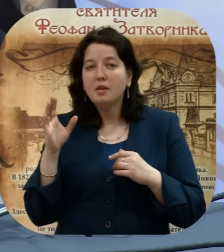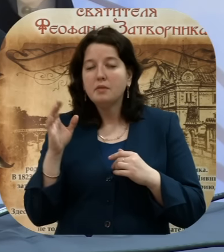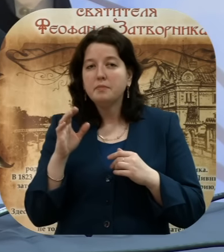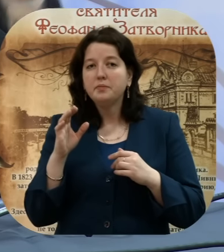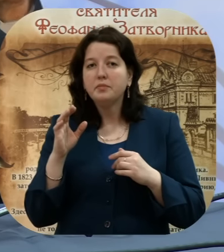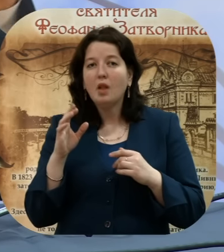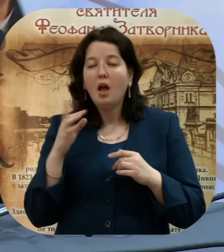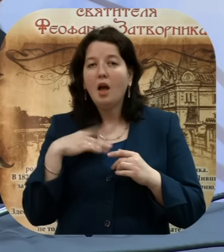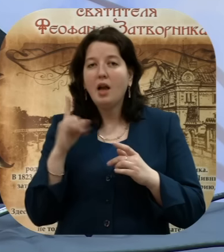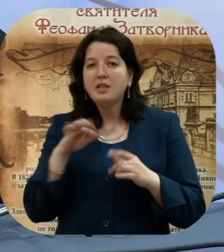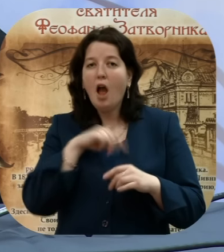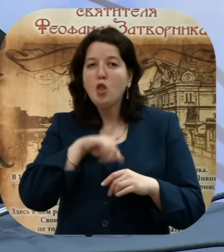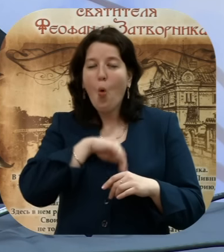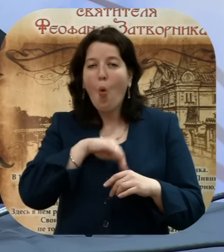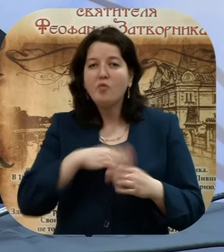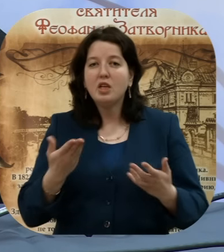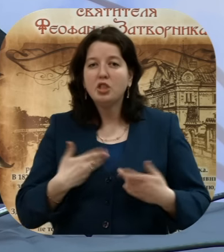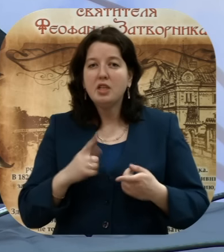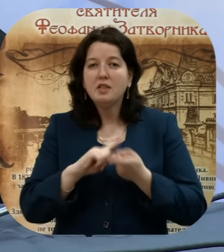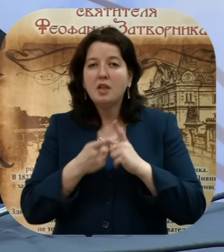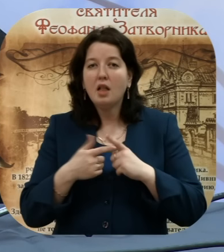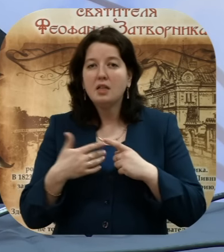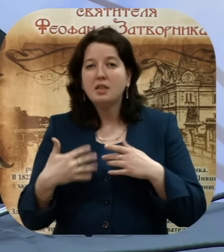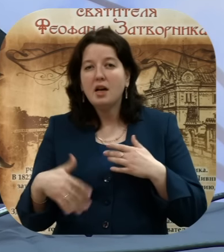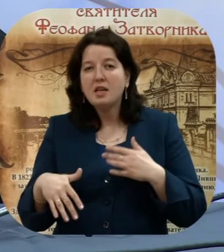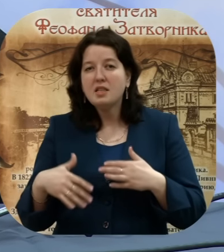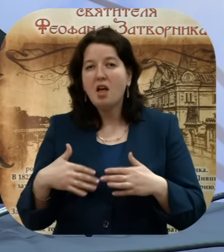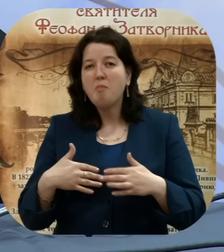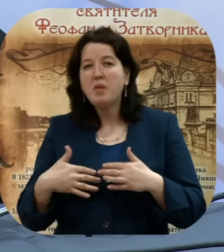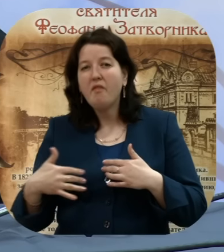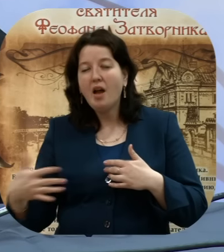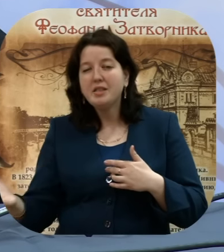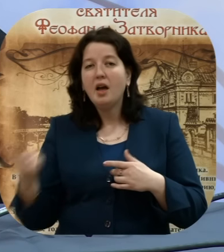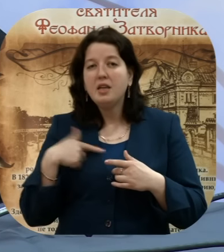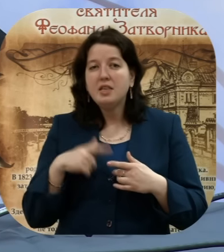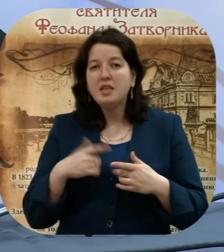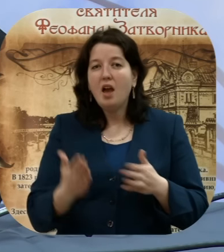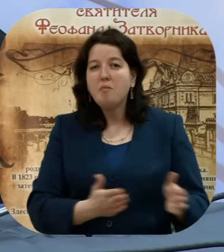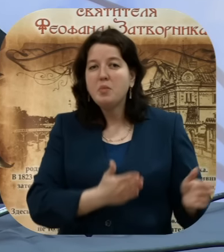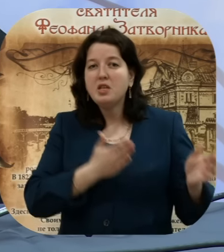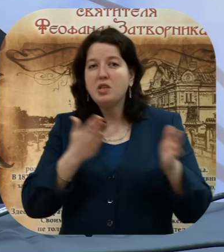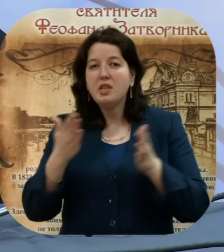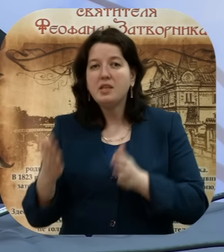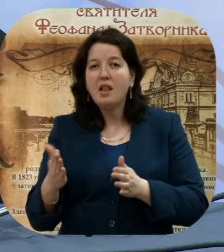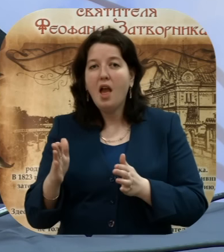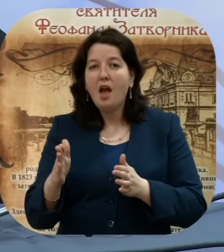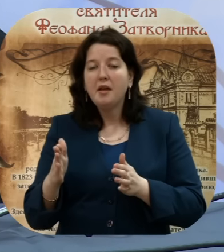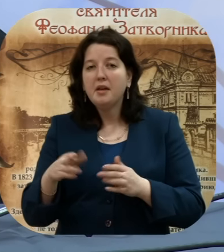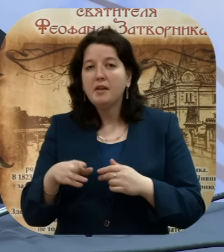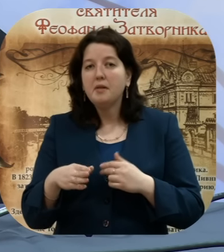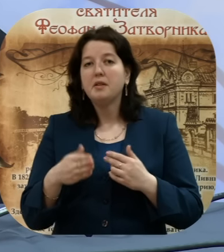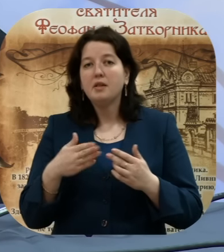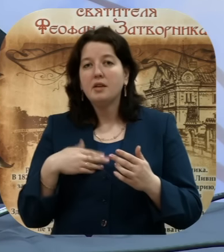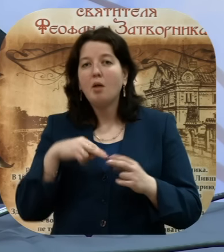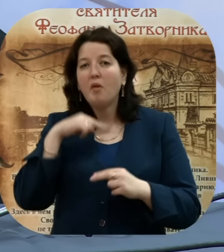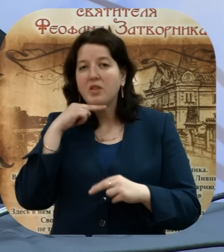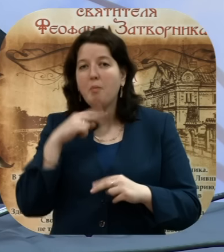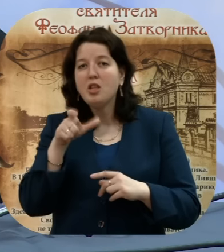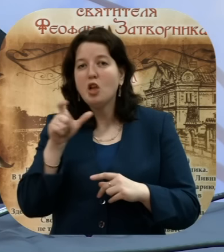сказать, духовная жизнь стала ослабевать и перенесли основное внимание на внешние формы церковной